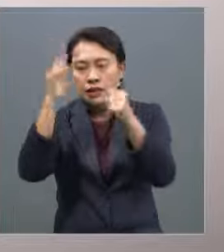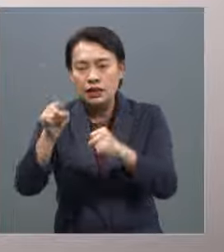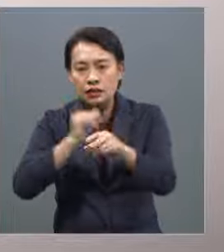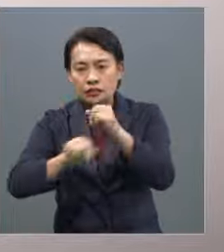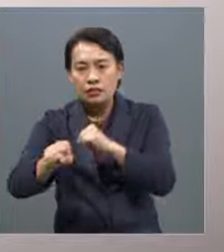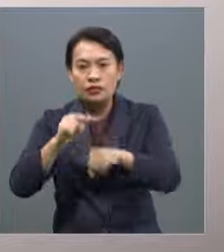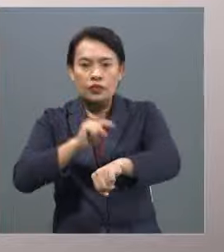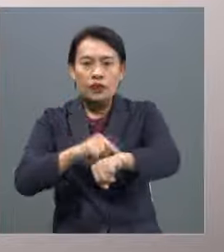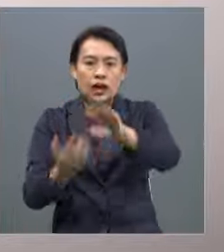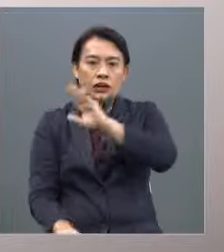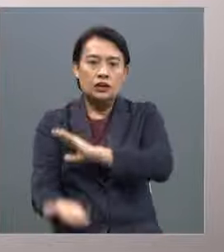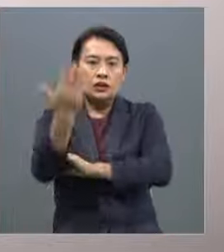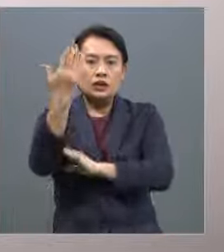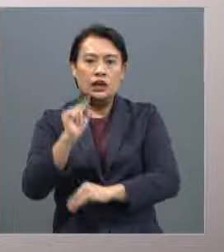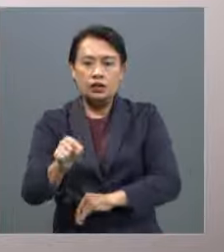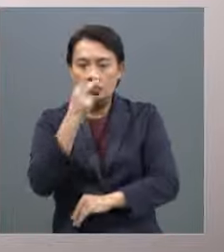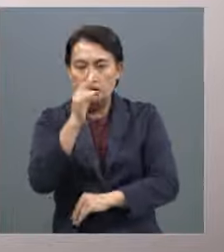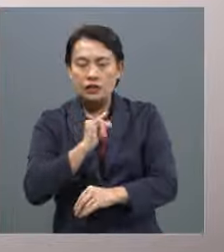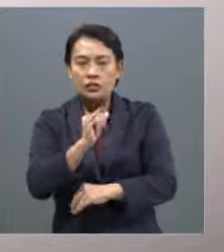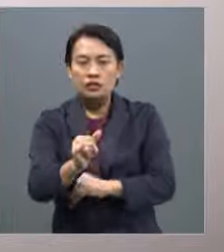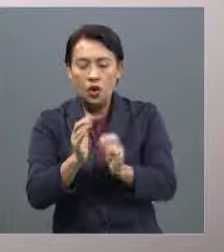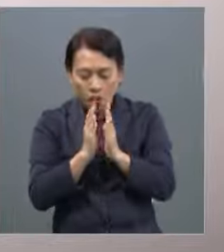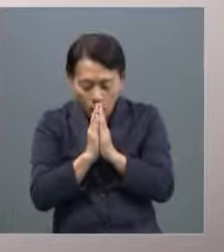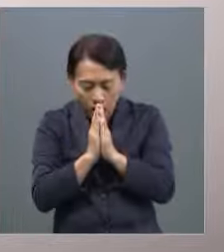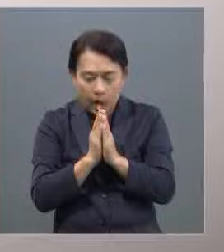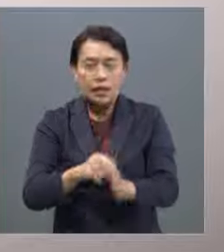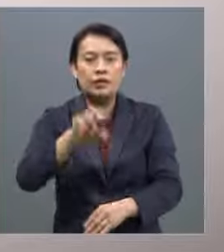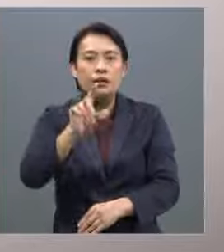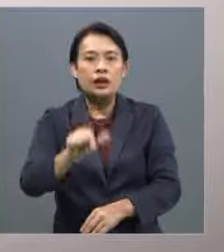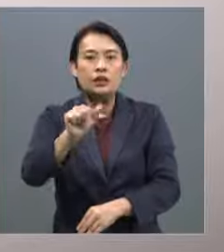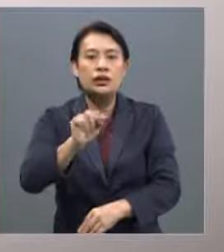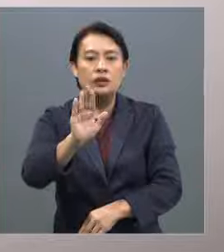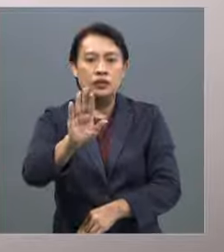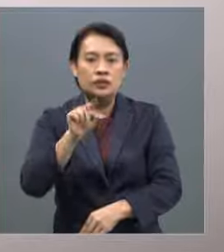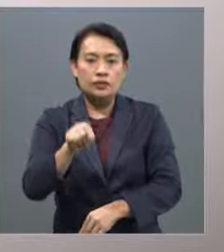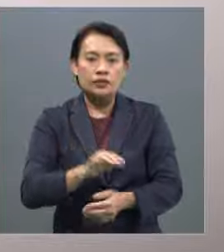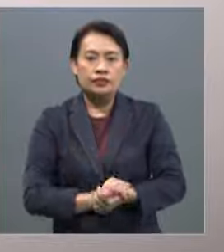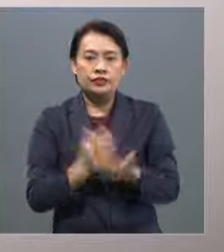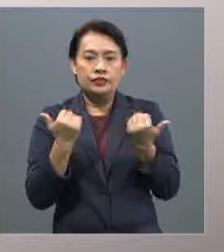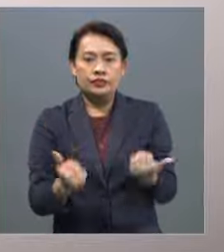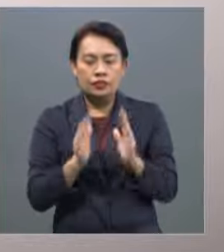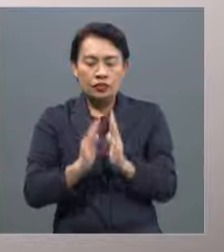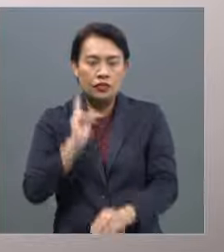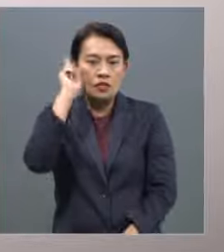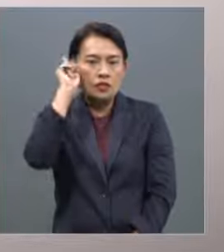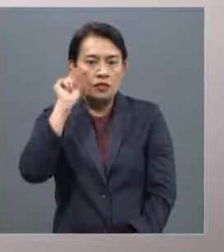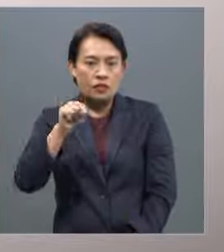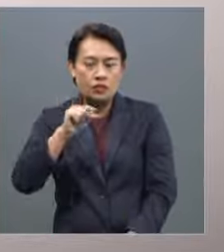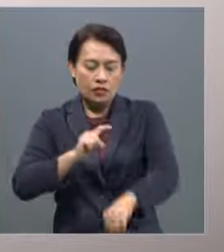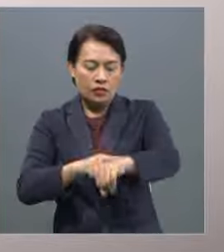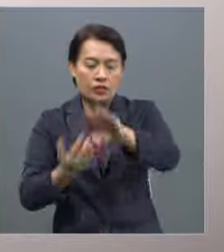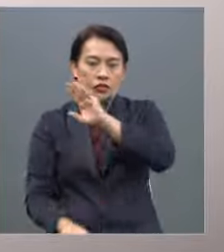แต่เช้ามืดตอนเช้ามืดเลยเนี่ยก็ไปไหว้ที่สาลักเมืองก่อนนะเมืองคือเาบอกว่าวันเนี้ยนักข่าวตื่นแต่ไก่